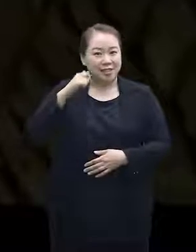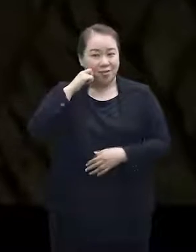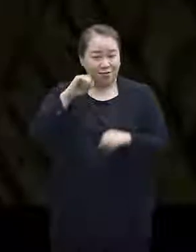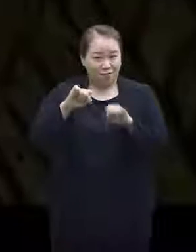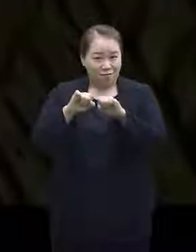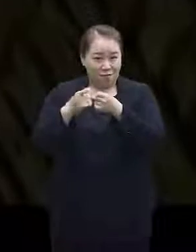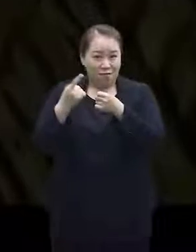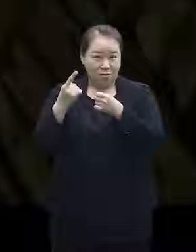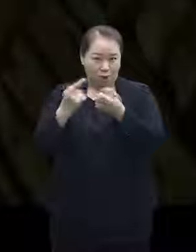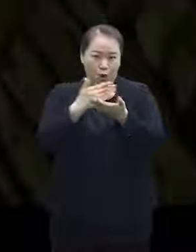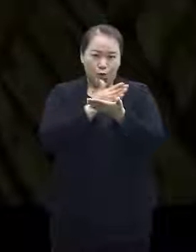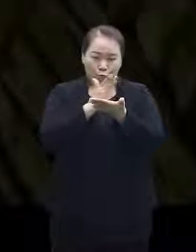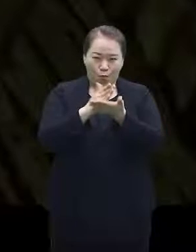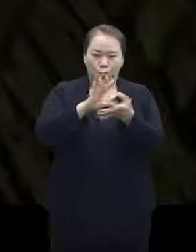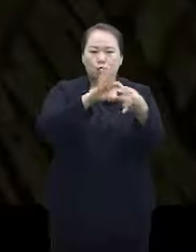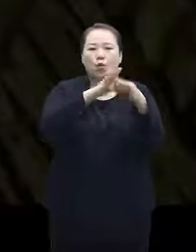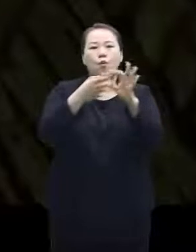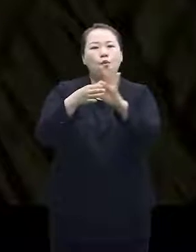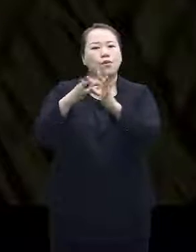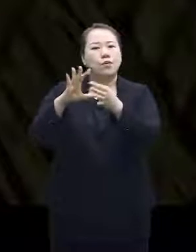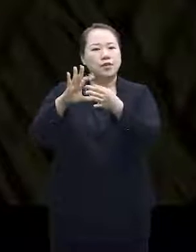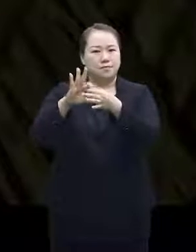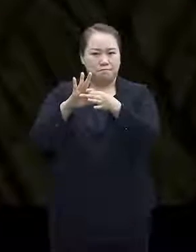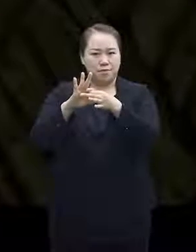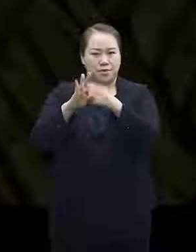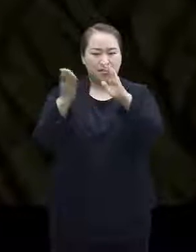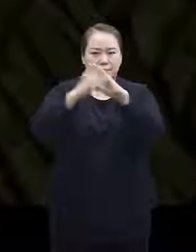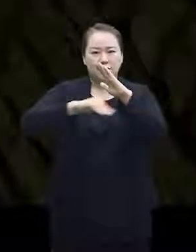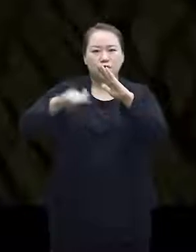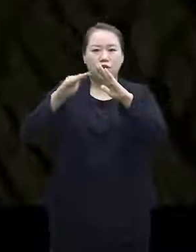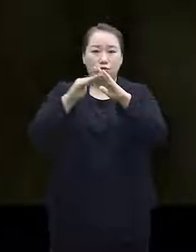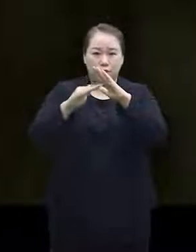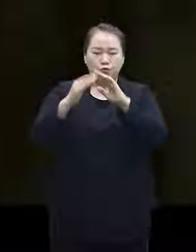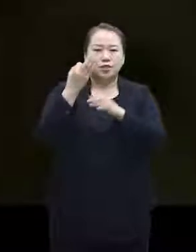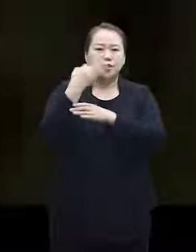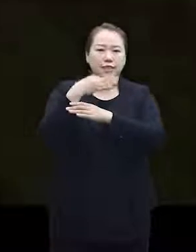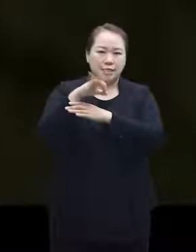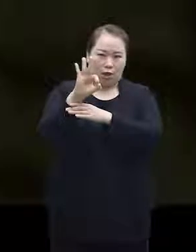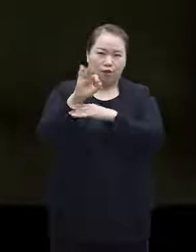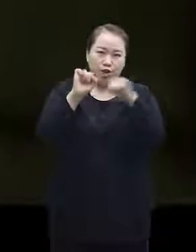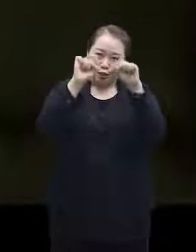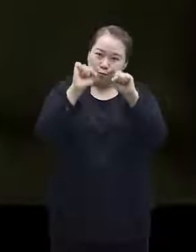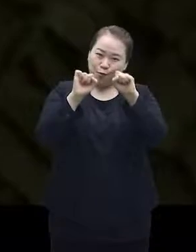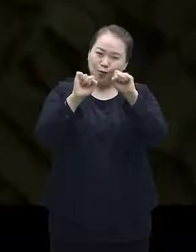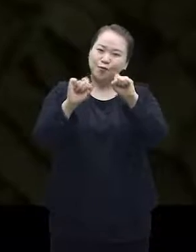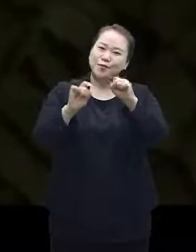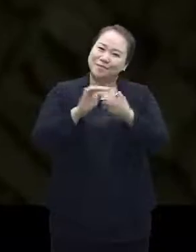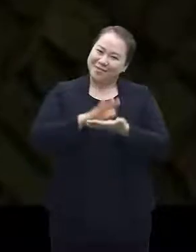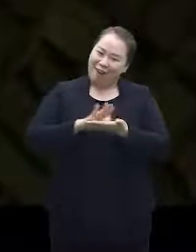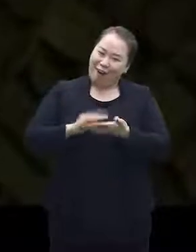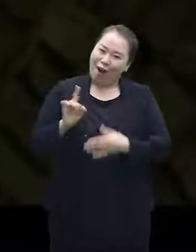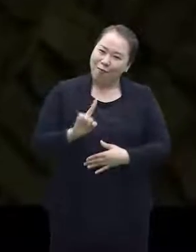올림픽 정식 종목으로 채택된 스포츠이기도 합니다. 감이 오십니까?